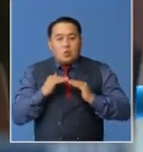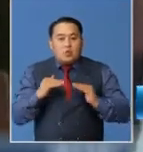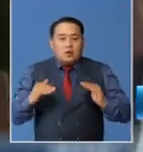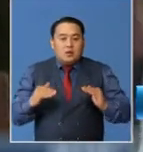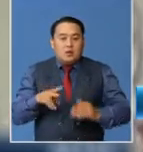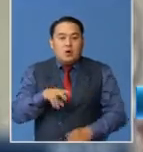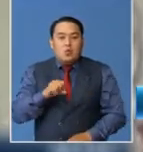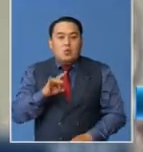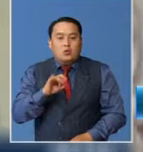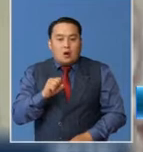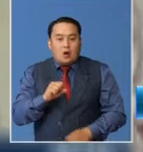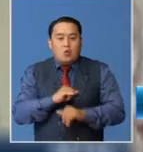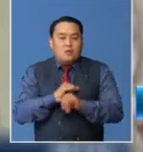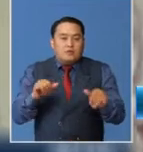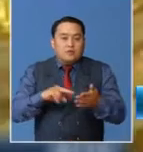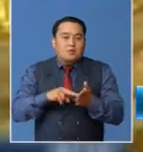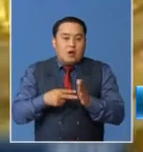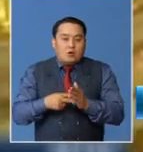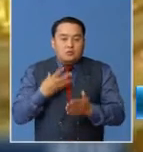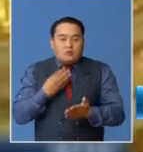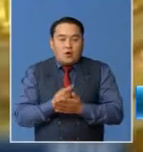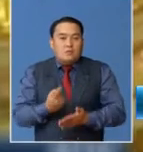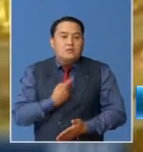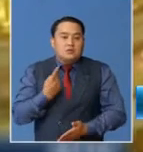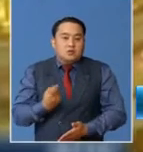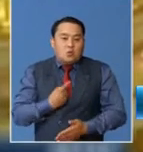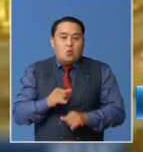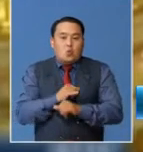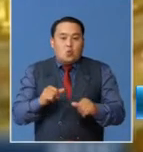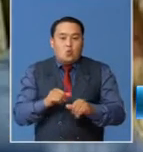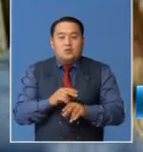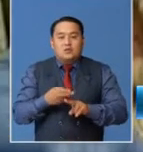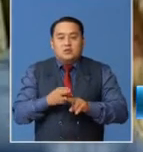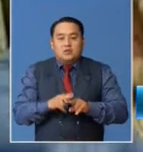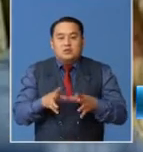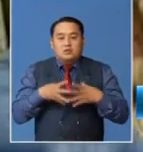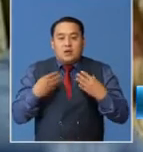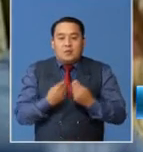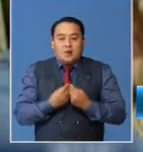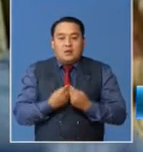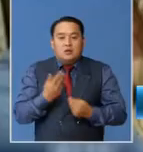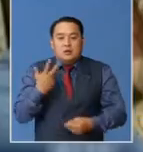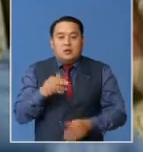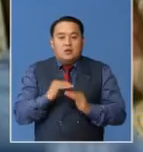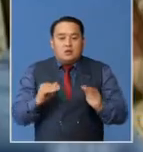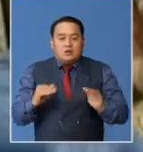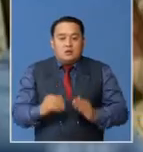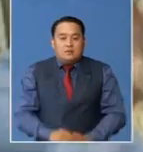матерей. Лаура планирует увеличить не только масштаб своей мастерской. Есть мечты по расширению семьи еще как минимум на 3